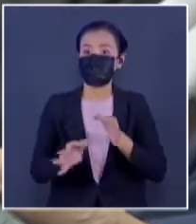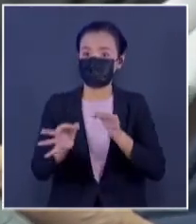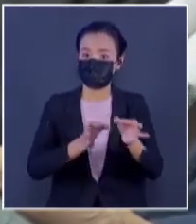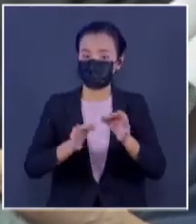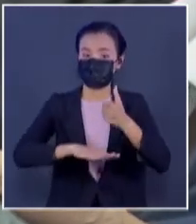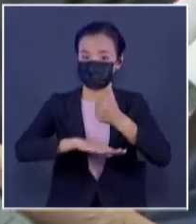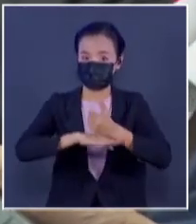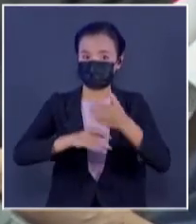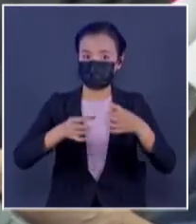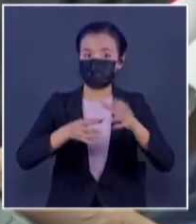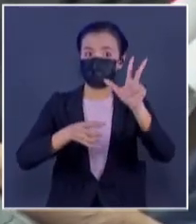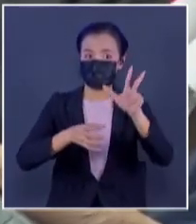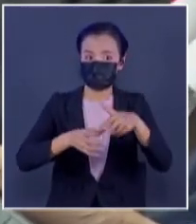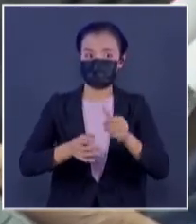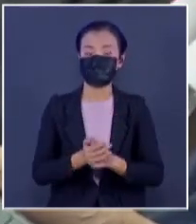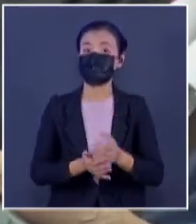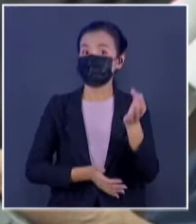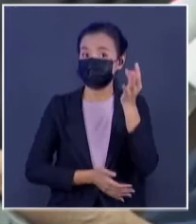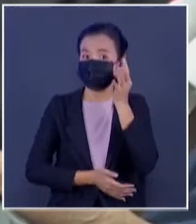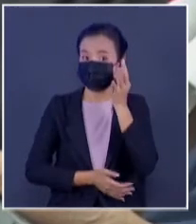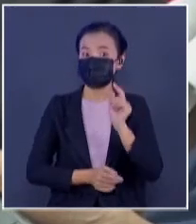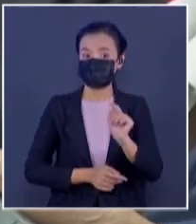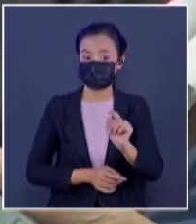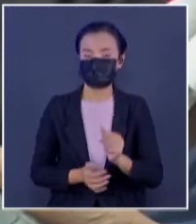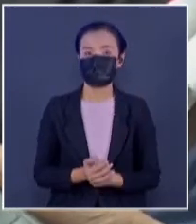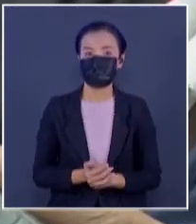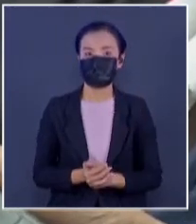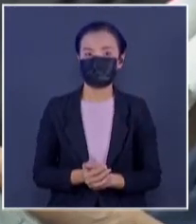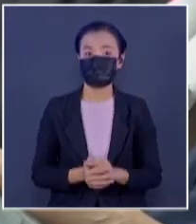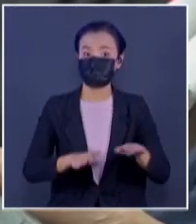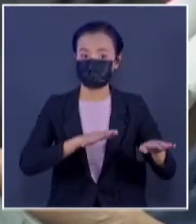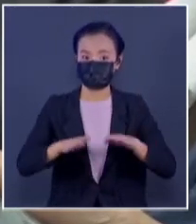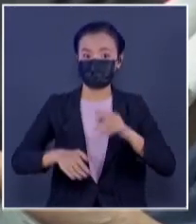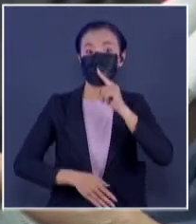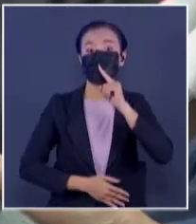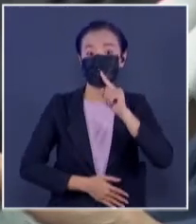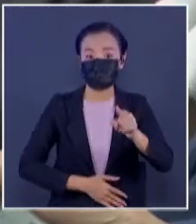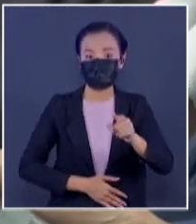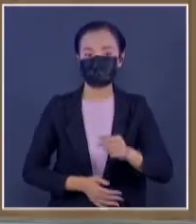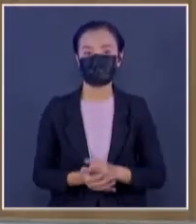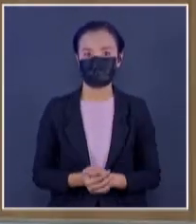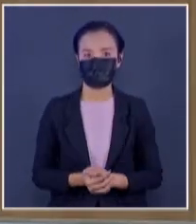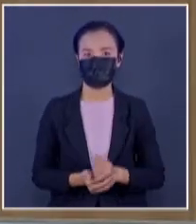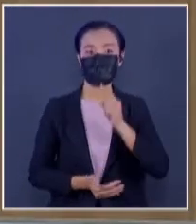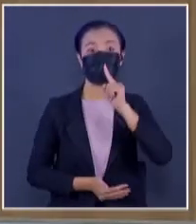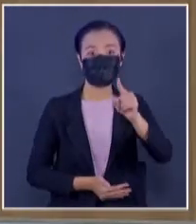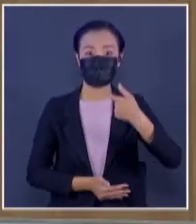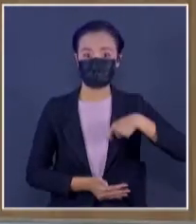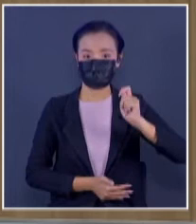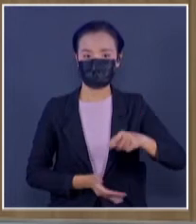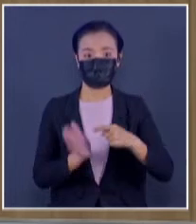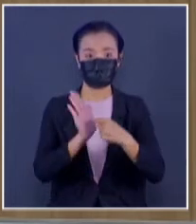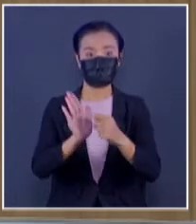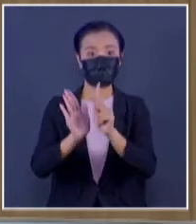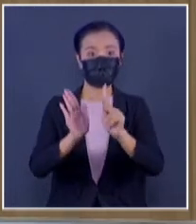ของหัวหน้าพรรคเพื่อไทยเท่านั้นตามที่เราได้ยินนะครับแต่ว่าท่านบอกว่าเตรียมจะฟ้องกลับนายเรืองไกรด้วยครับเพราะว่าการไปร้องต่